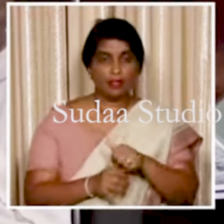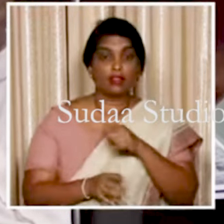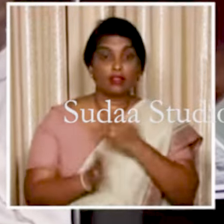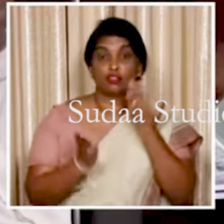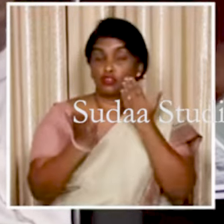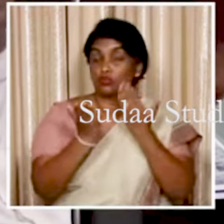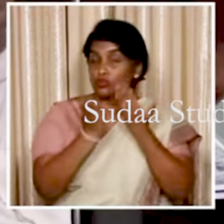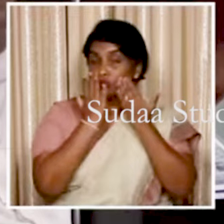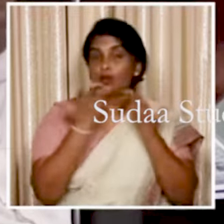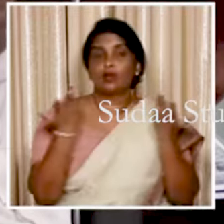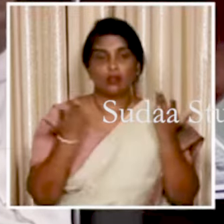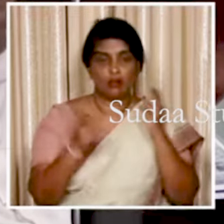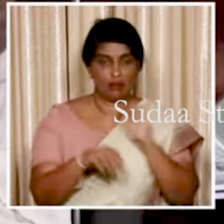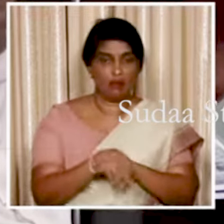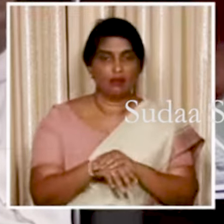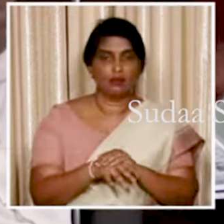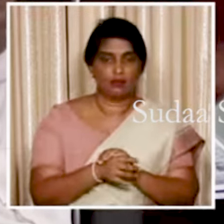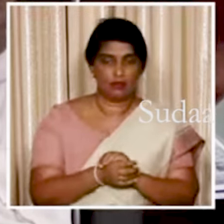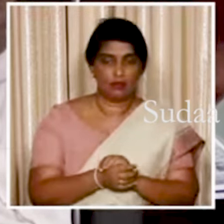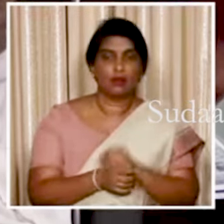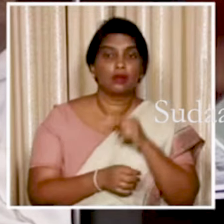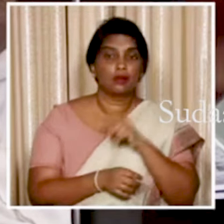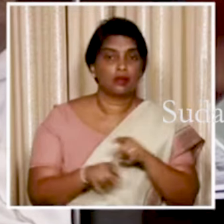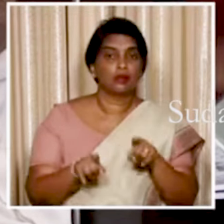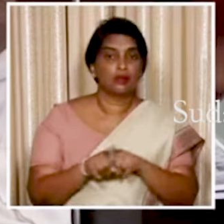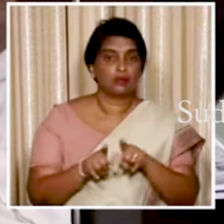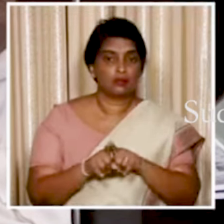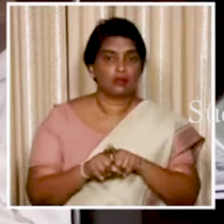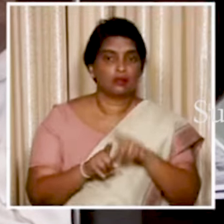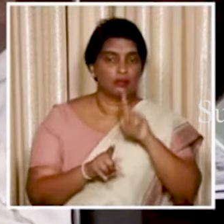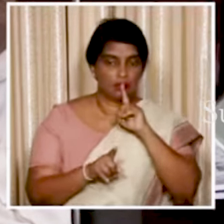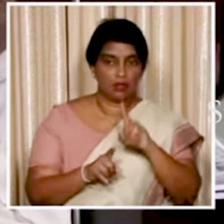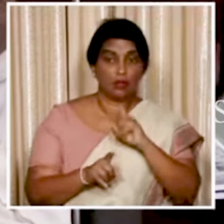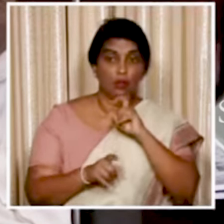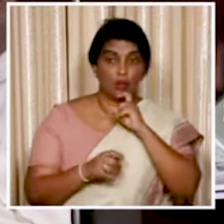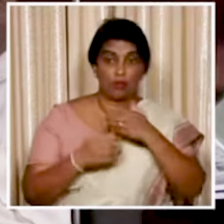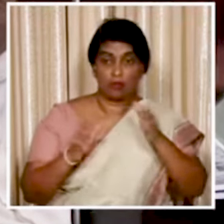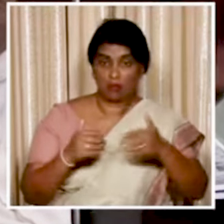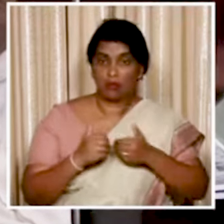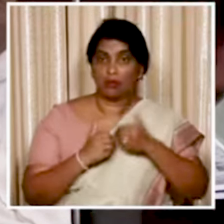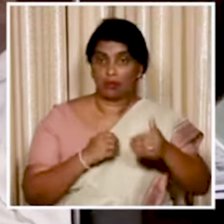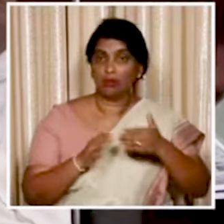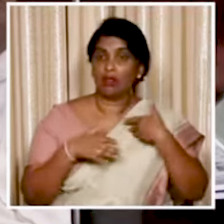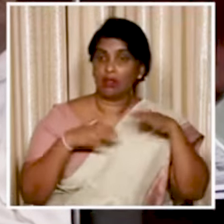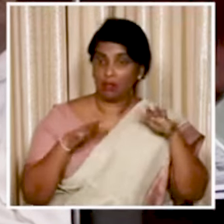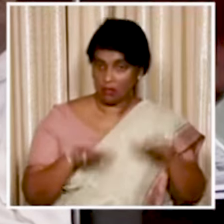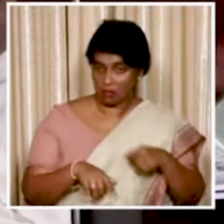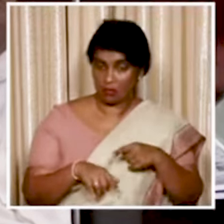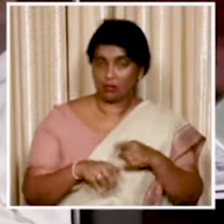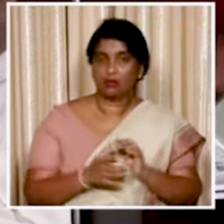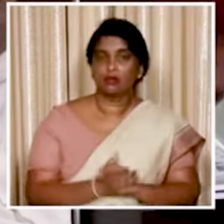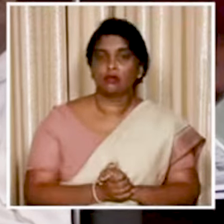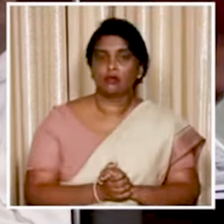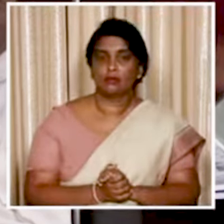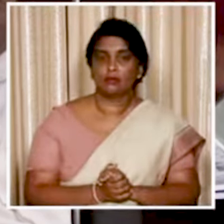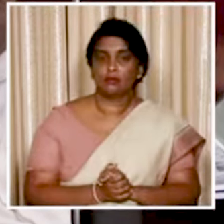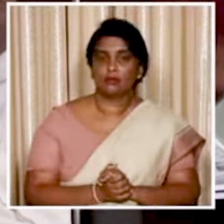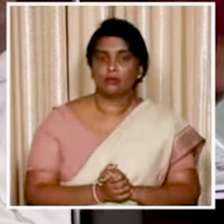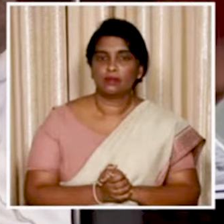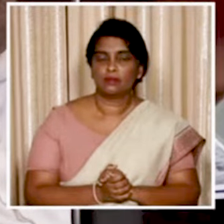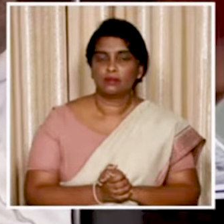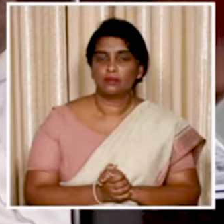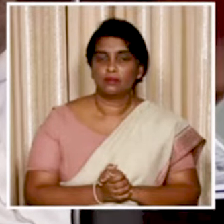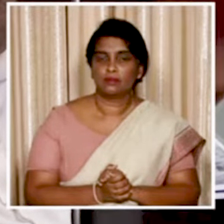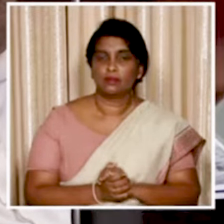ඔප්පු කරලා නැහැ එතකොට ඒගොල්ල කියන්නේ මේ නඩු ඔප්පු වෙන එකක් ඒගොල්ලන්ට ඉතින් ඉඳන් ඉඳිද කියලා ඔබතුමා